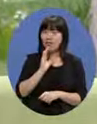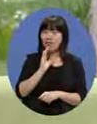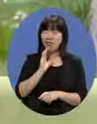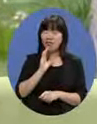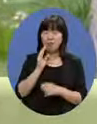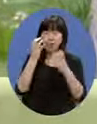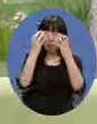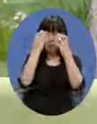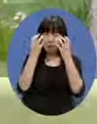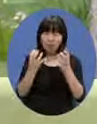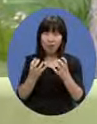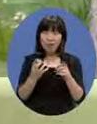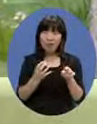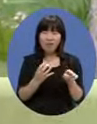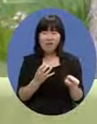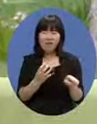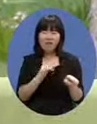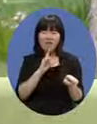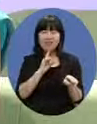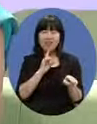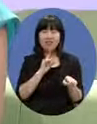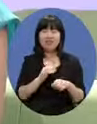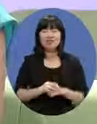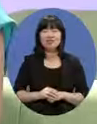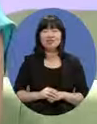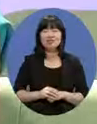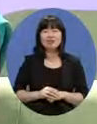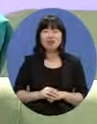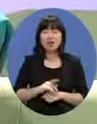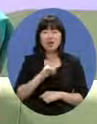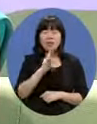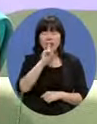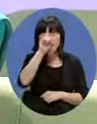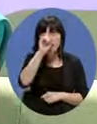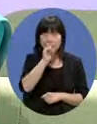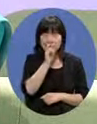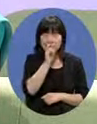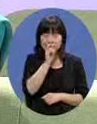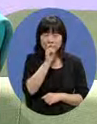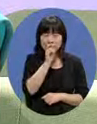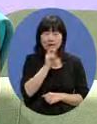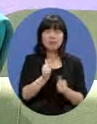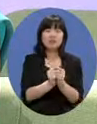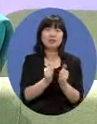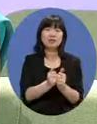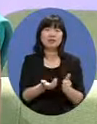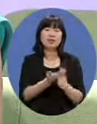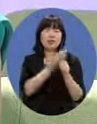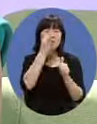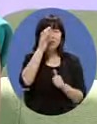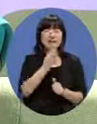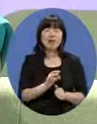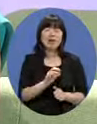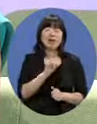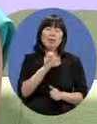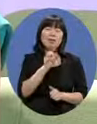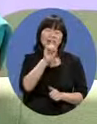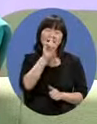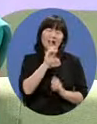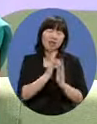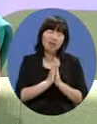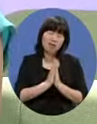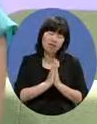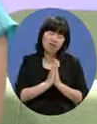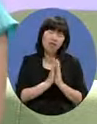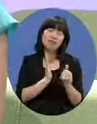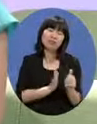네. 저 입을 막 이런 얘기 하다가 말 하나도 안 하는 사내에 키워보세요. 제발 말 한마디 했으면 싹싹